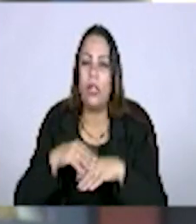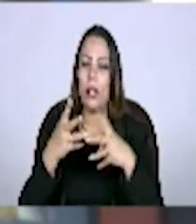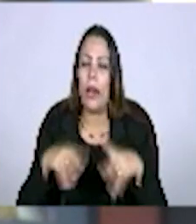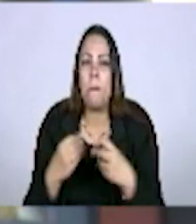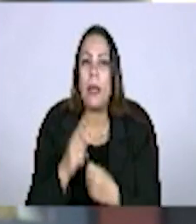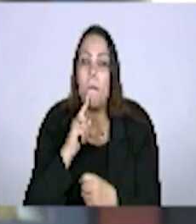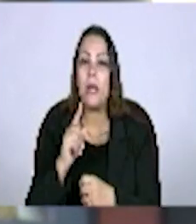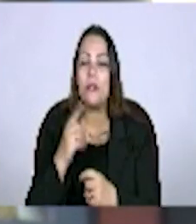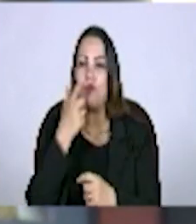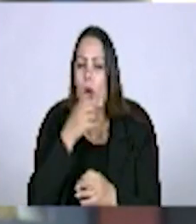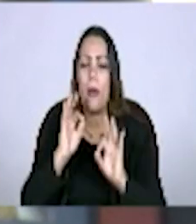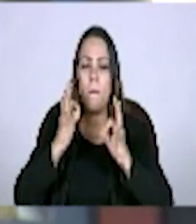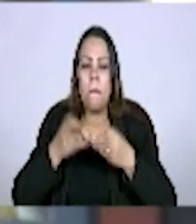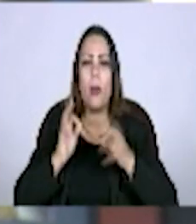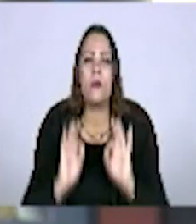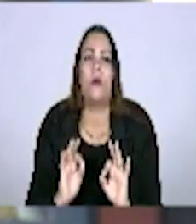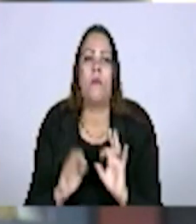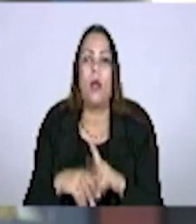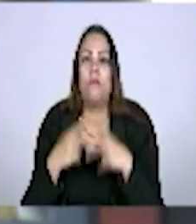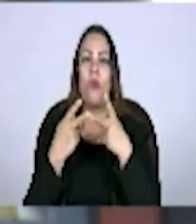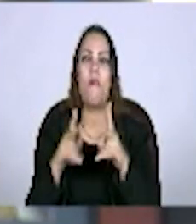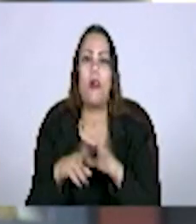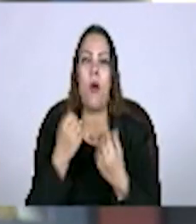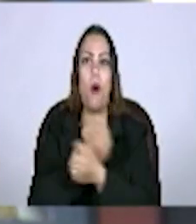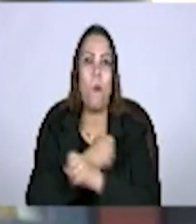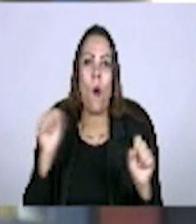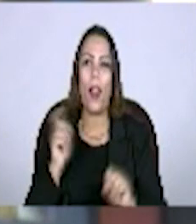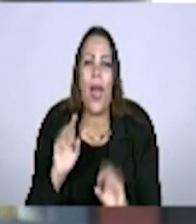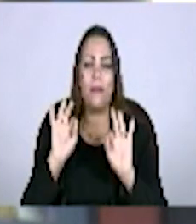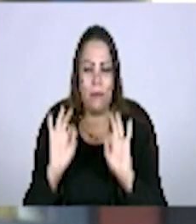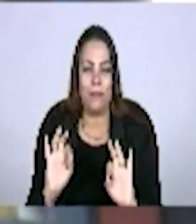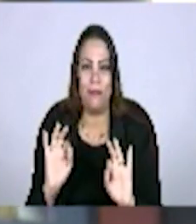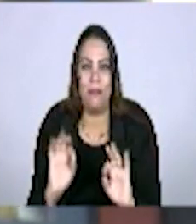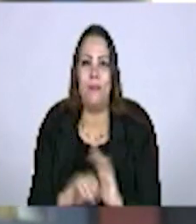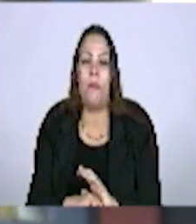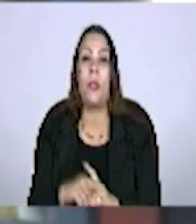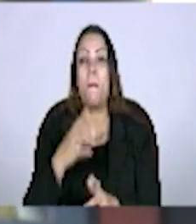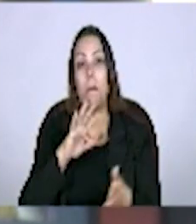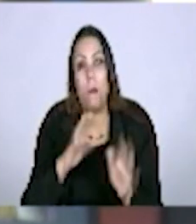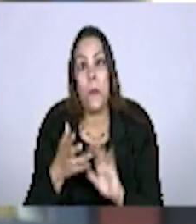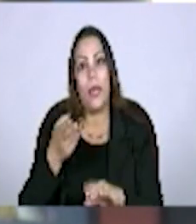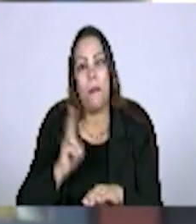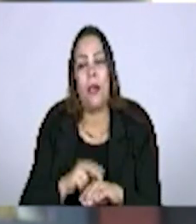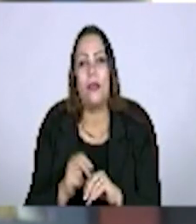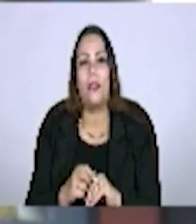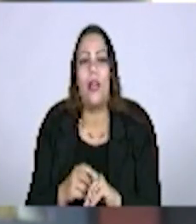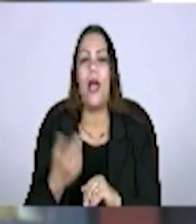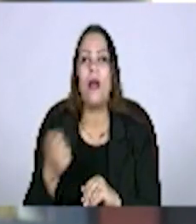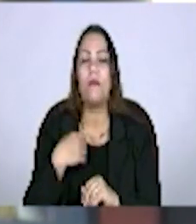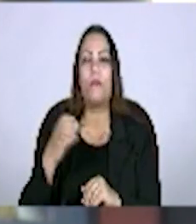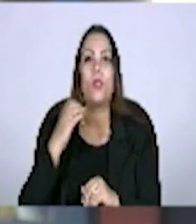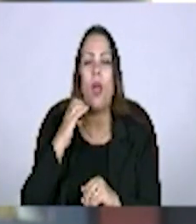ولكن ايضا بشكل محسوب لا يسمح بانفجار الاوضاع في المنطقه ربما يعني اخذت